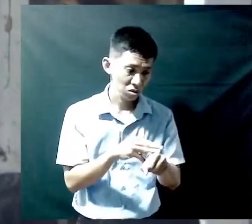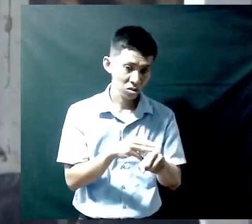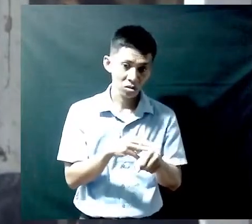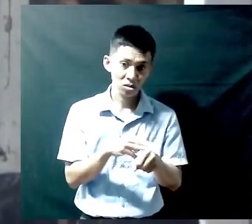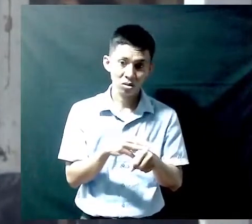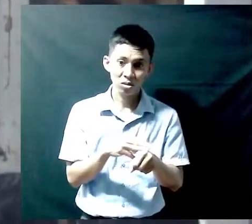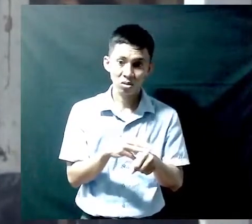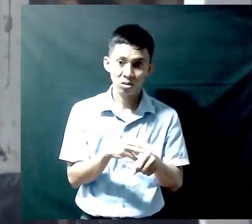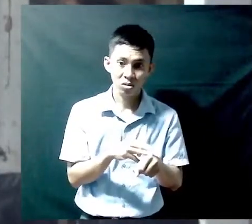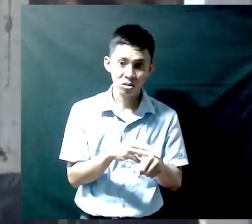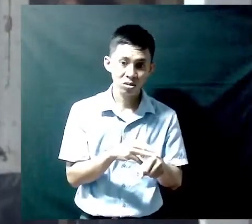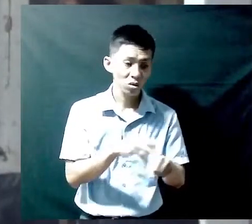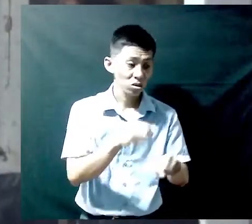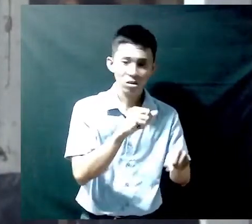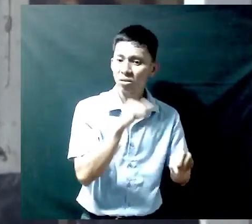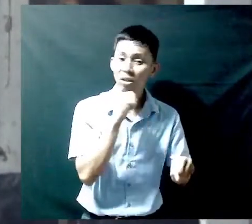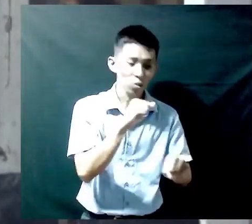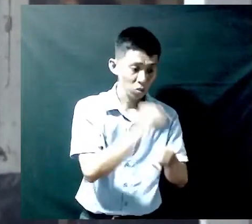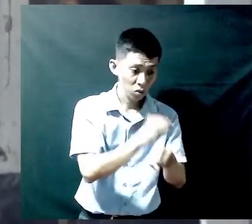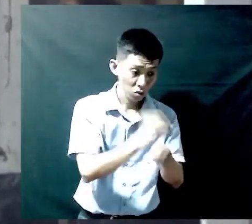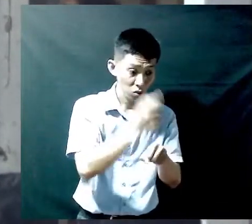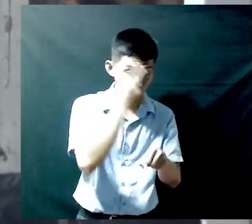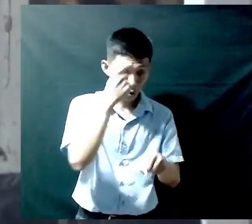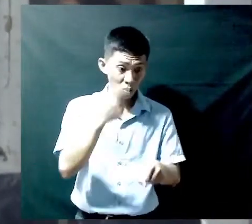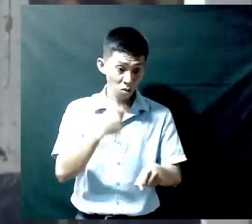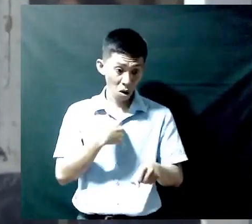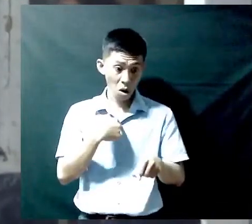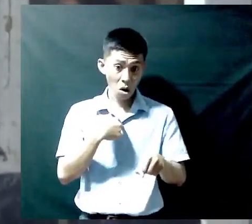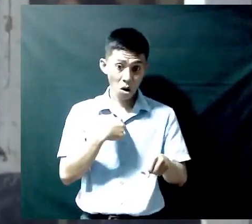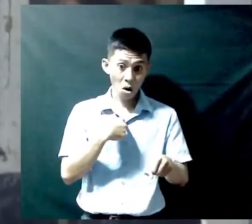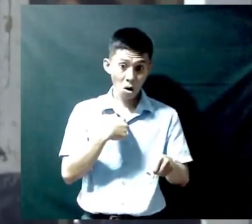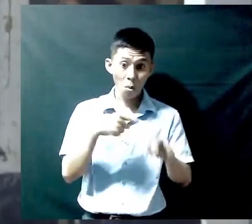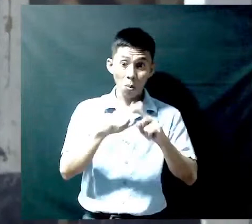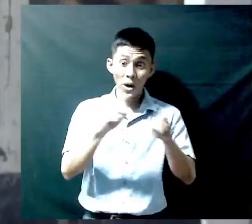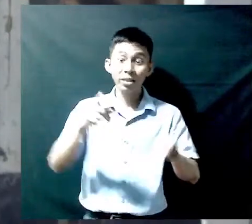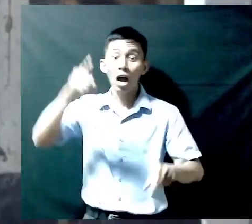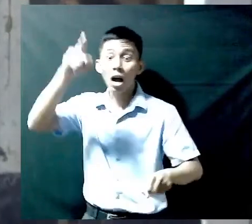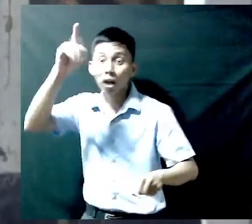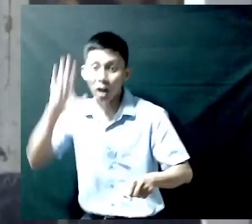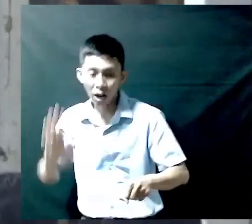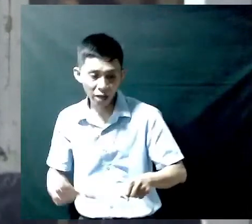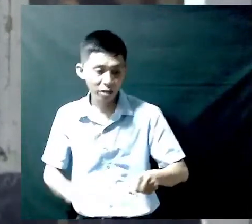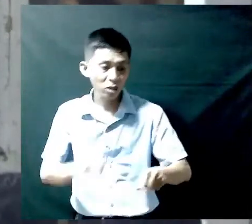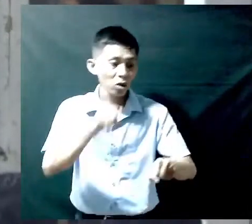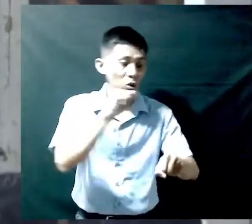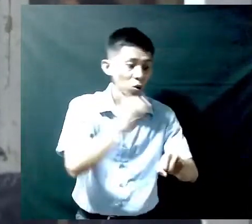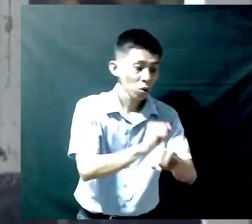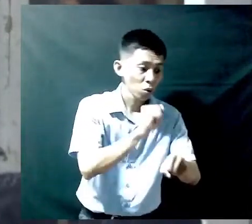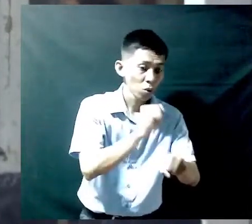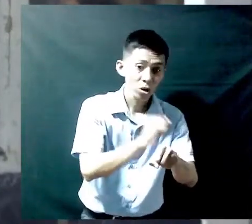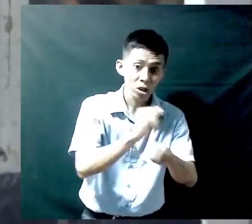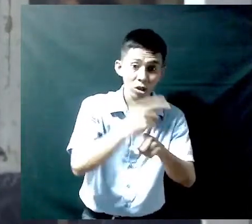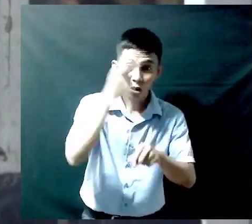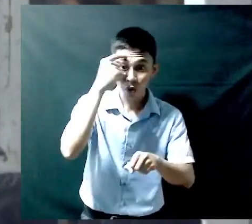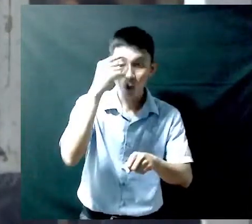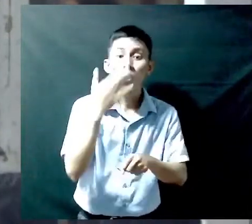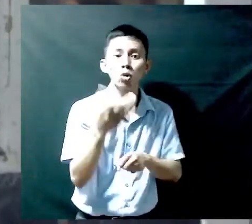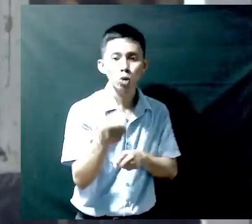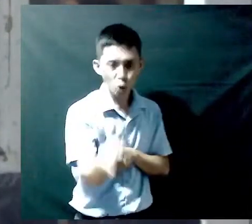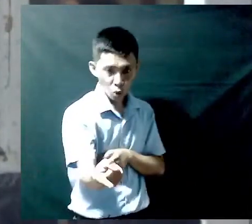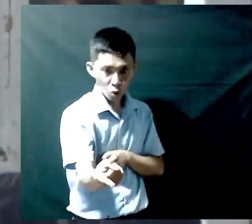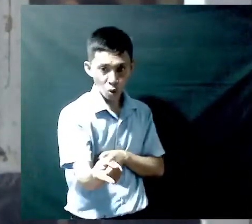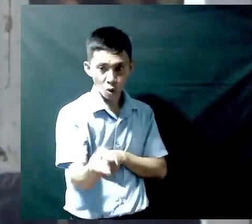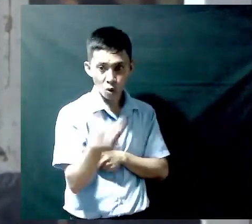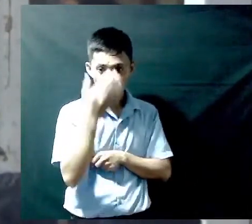me. It's I working through you. Nakuha mo? So, paano natin gagawin yan? Balik mo